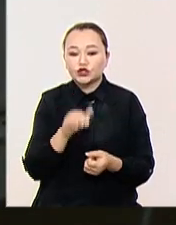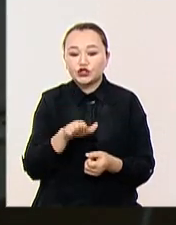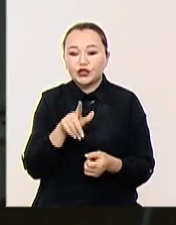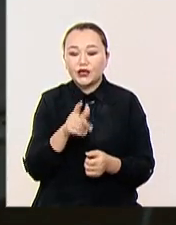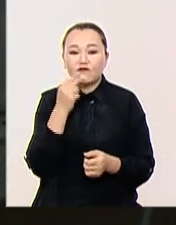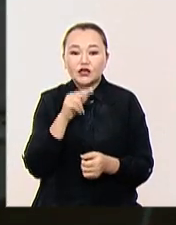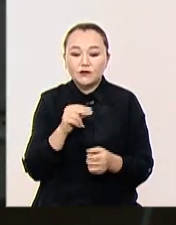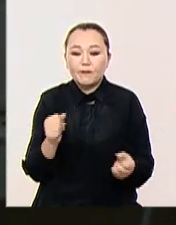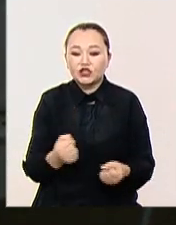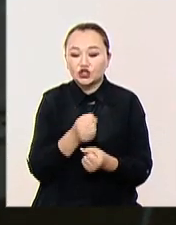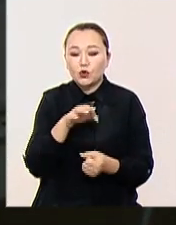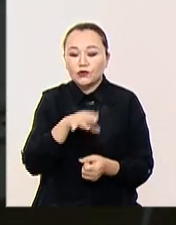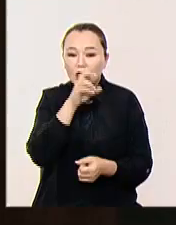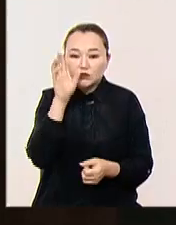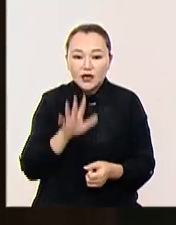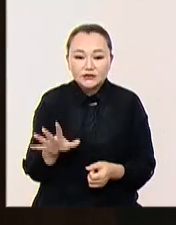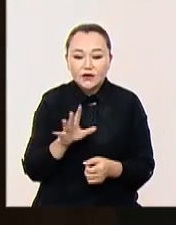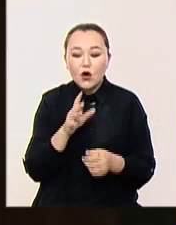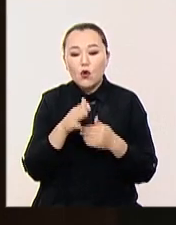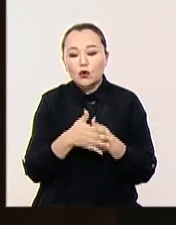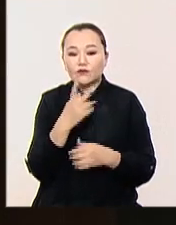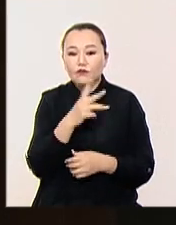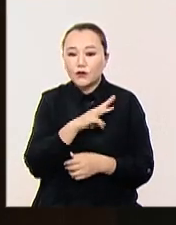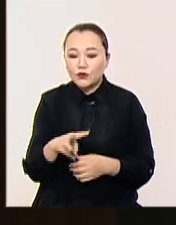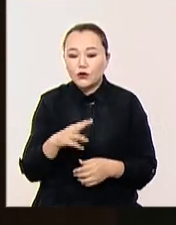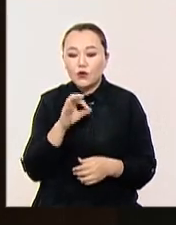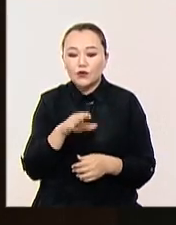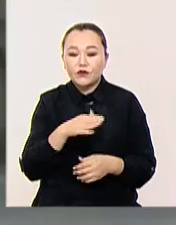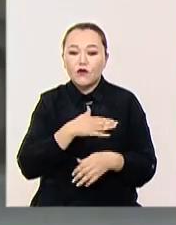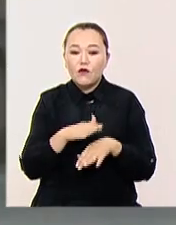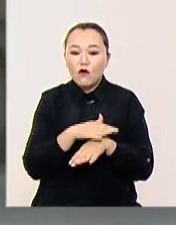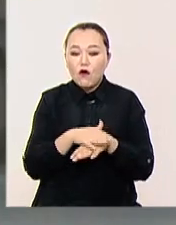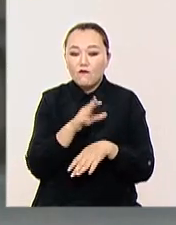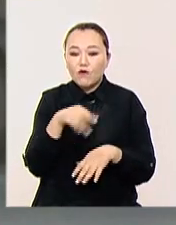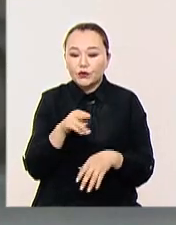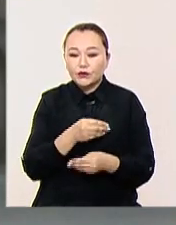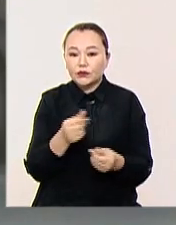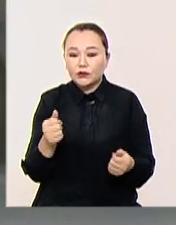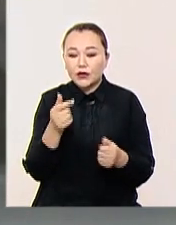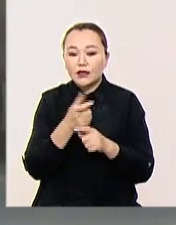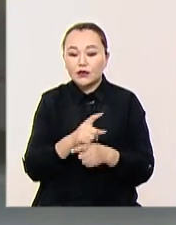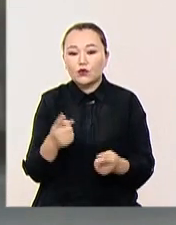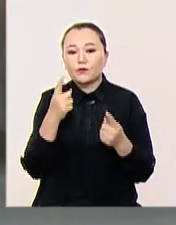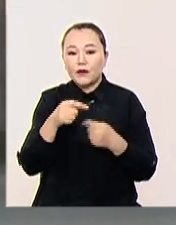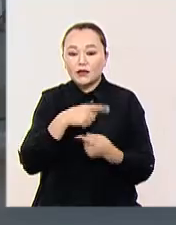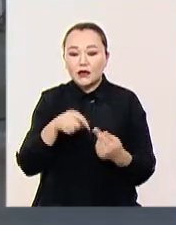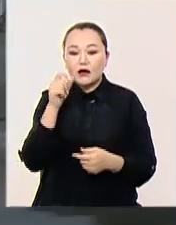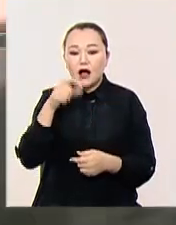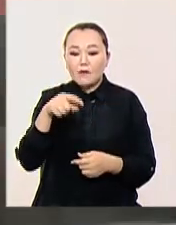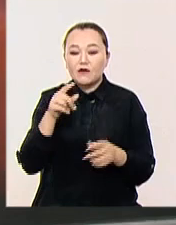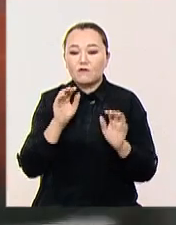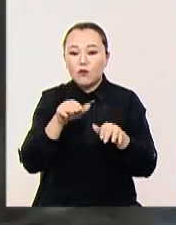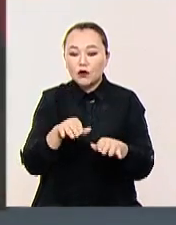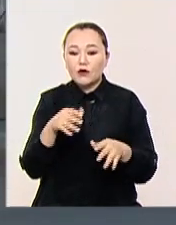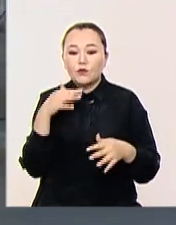тенге в качестве поддержки от государства и около 2 миллионов от благотворительных фондов. Для крупного бизнеса это просто капля в море. Многие